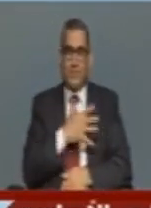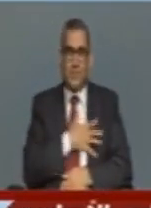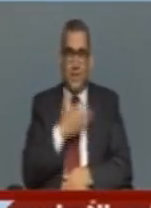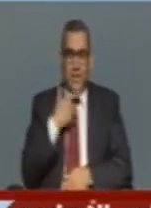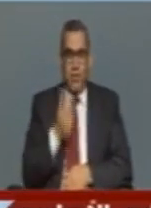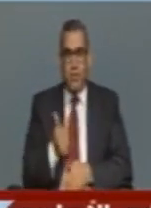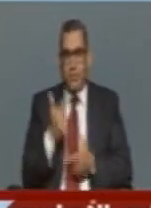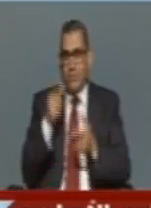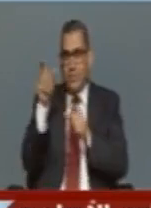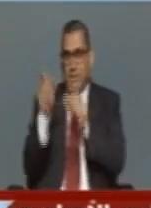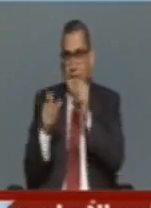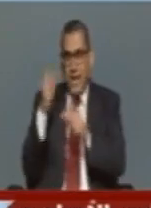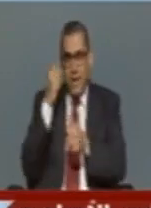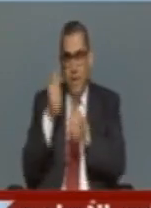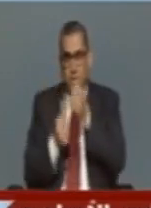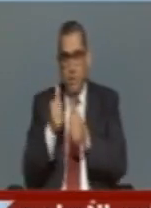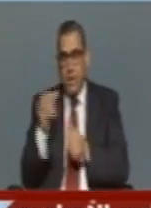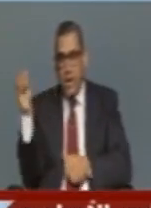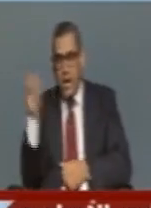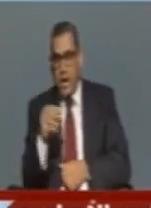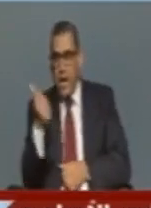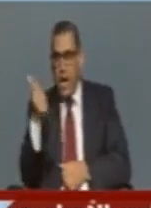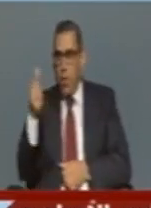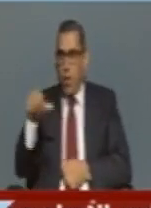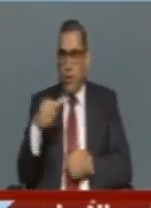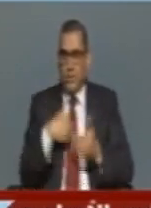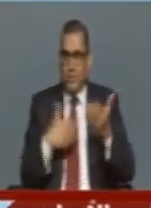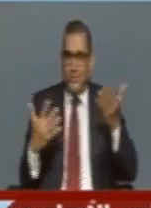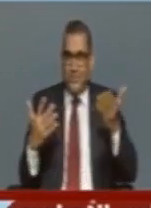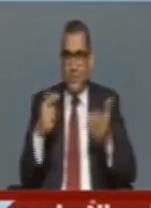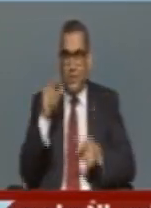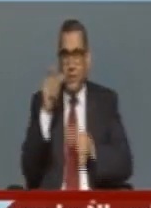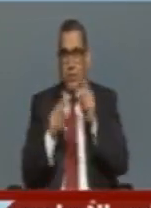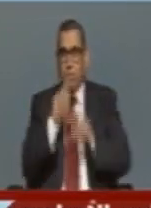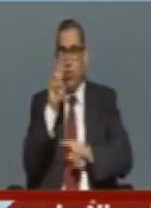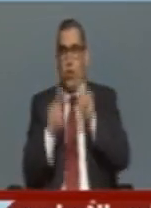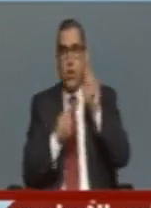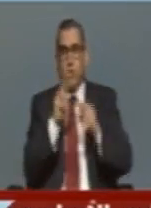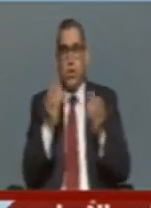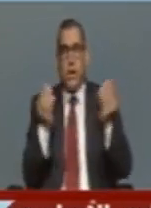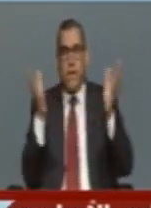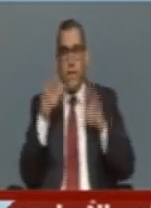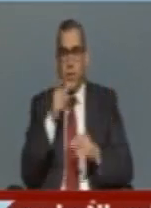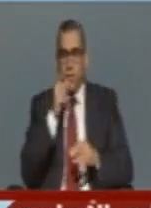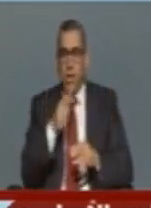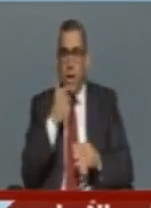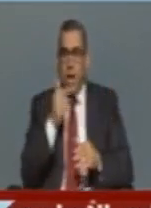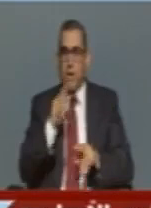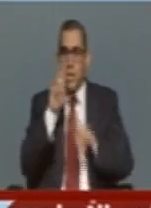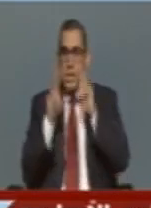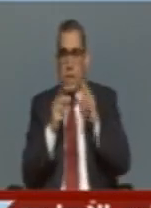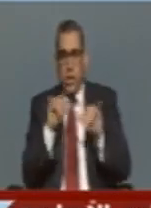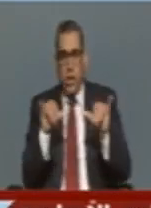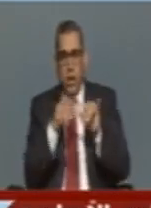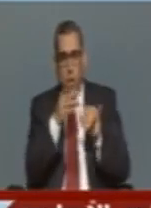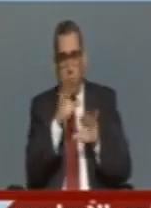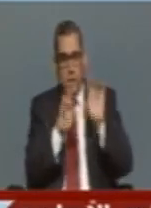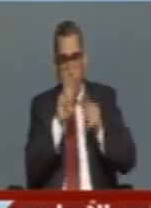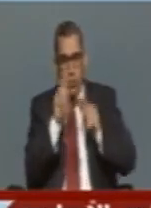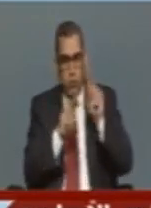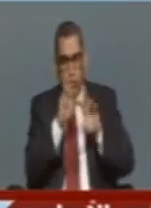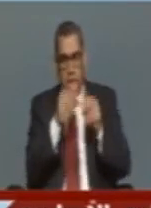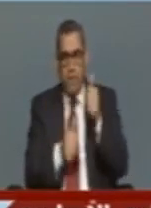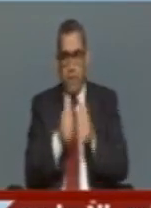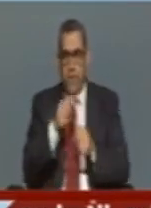عملت الامتحان وفق المواصفة ولا لأ، لكن بقى عندي بنوك أسئلة موجودة بنسحب منها الامتحان وفق المواصفة ونعمل امتحانات عندنا في